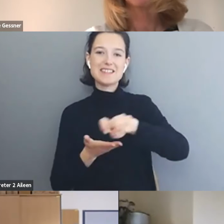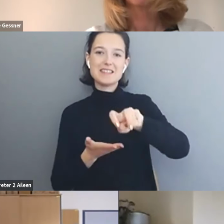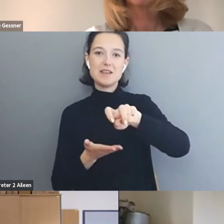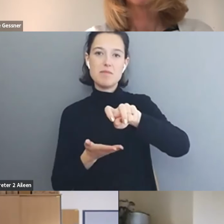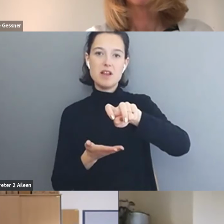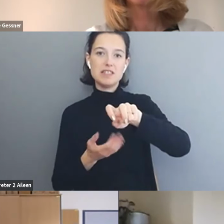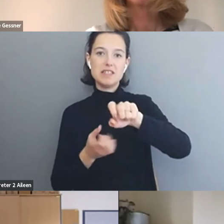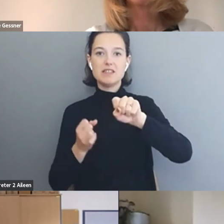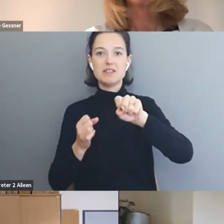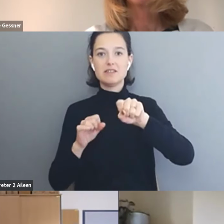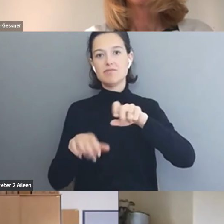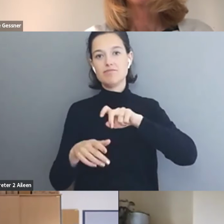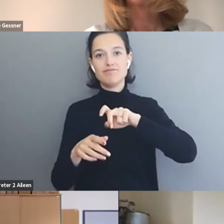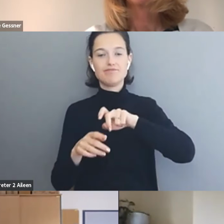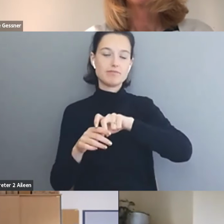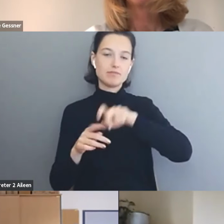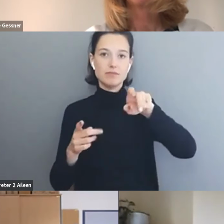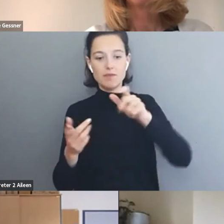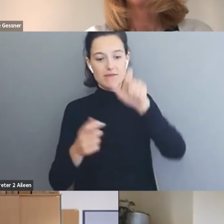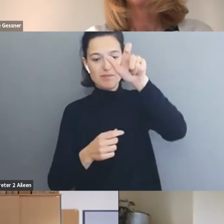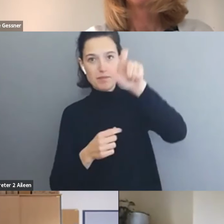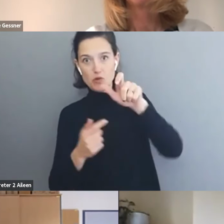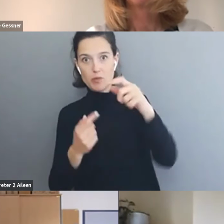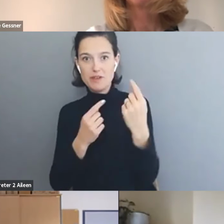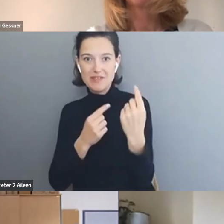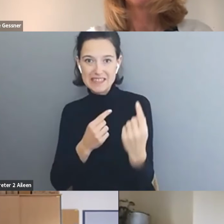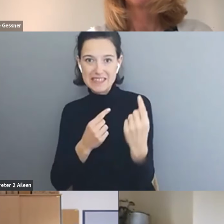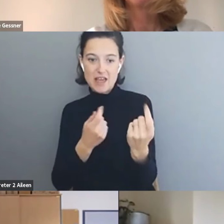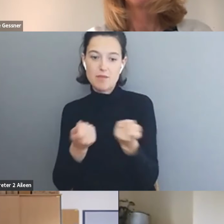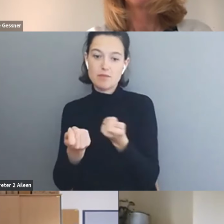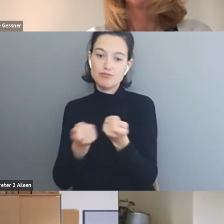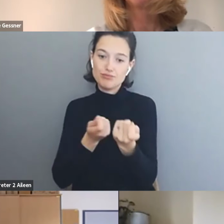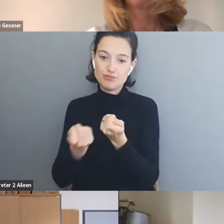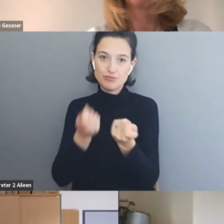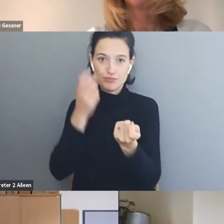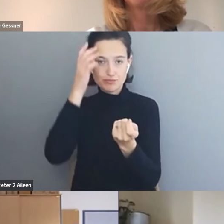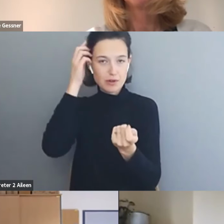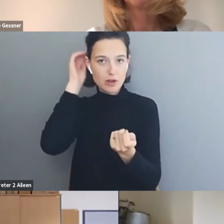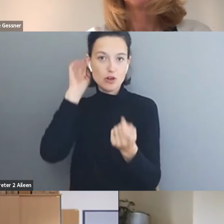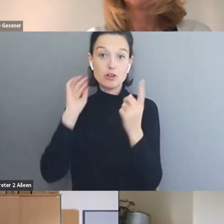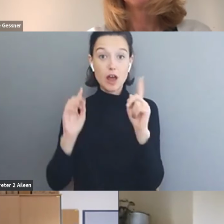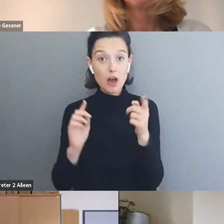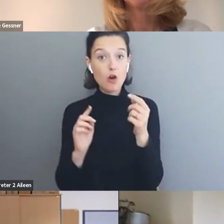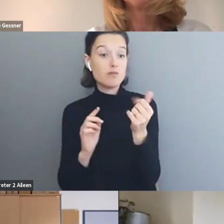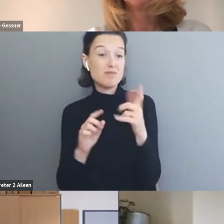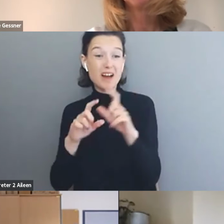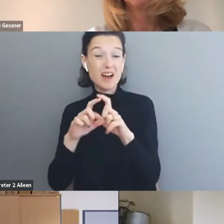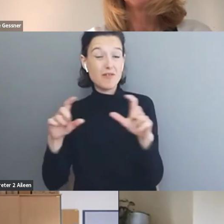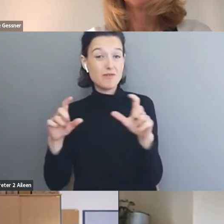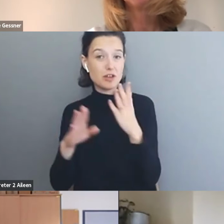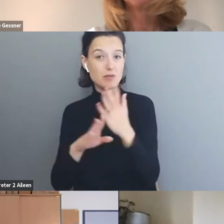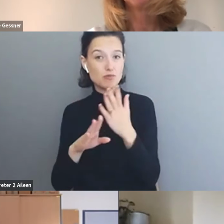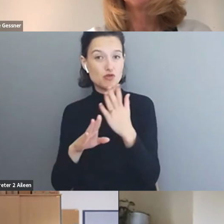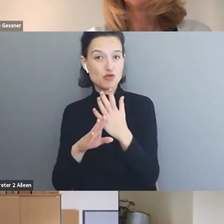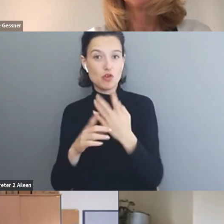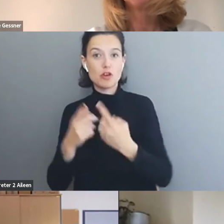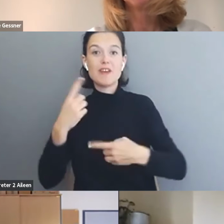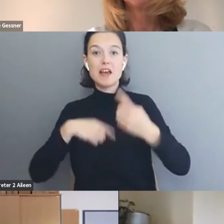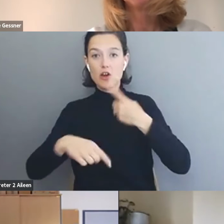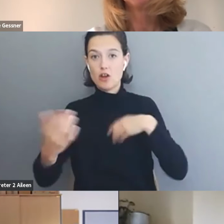Inklusionsbeauftragten oder Datenschutzbeauftragten, also solche Rollenbeschreibungen gibt es bereits. Auch einige Unternehmen, die Rolle schon